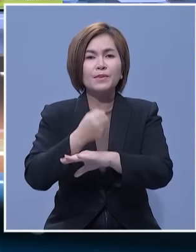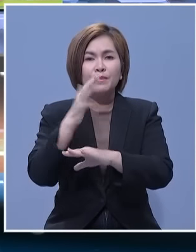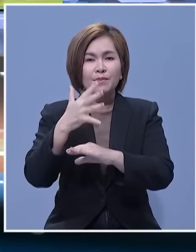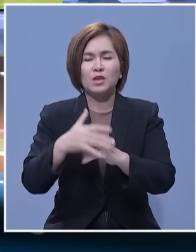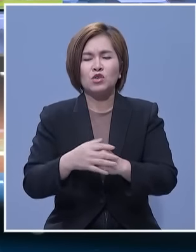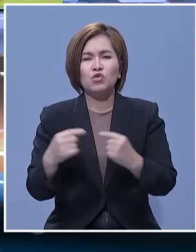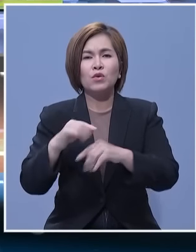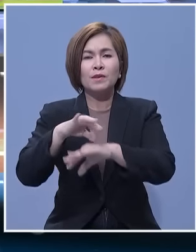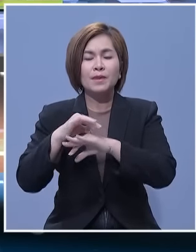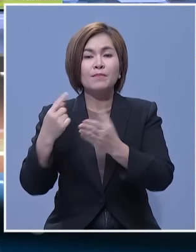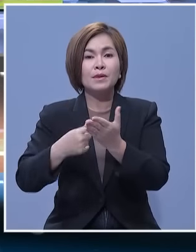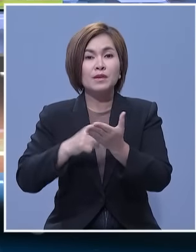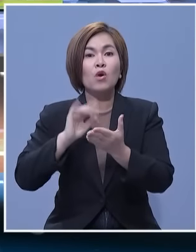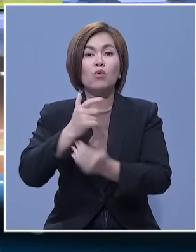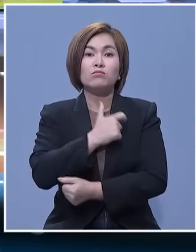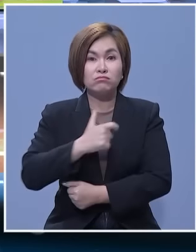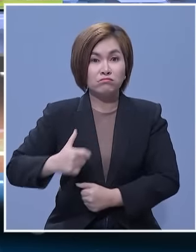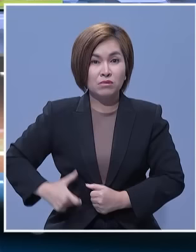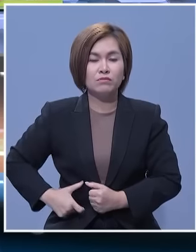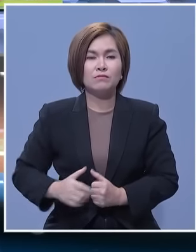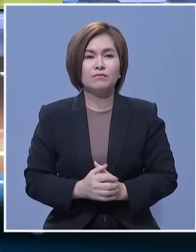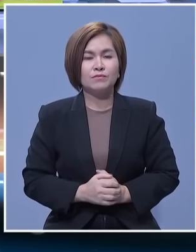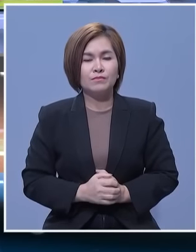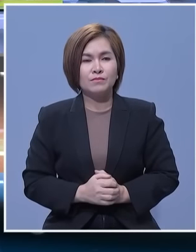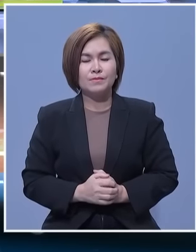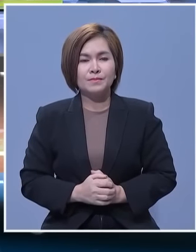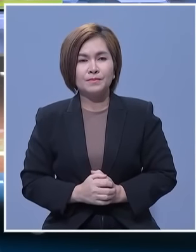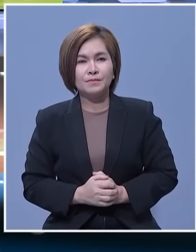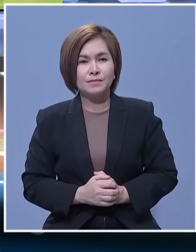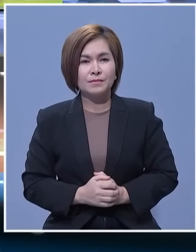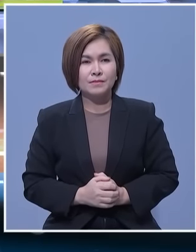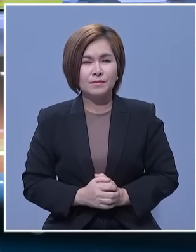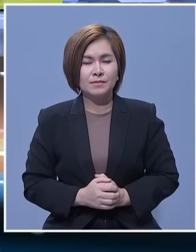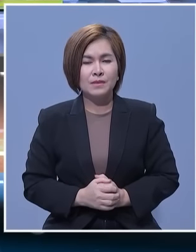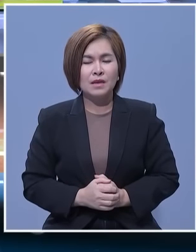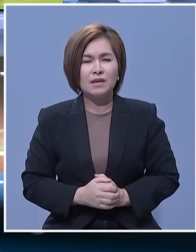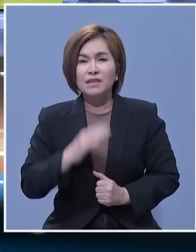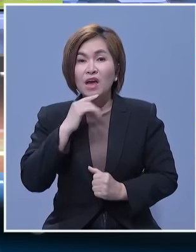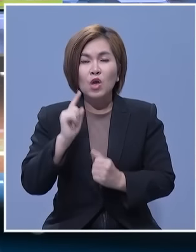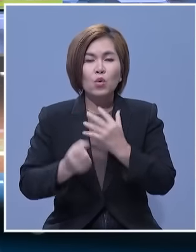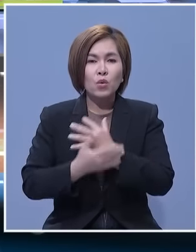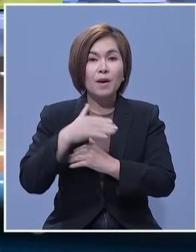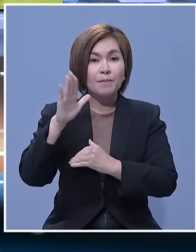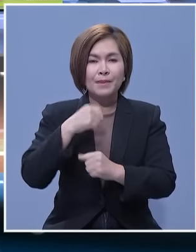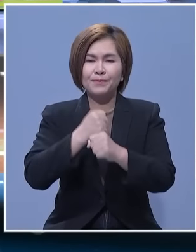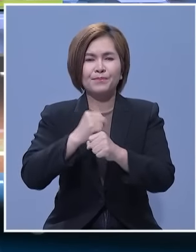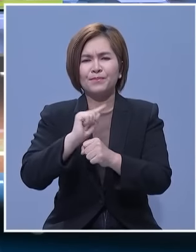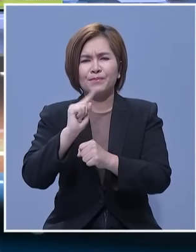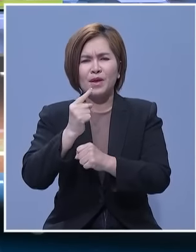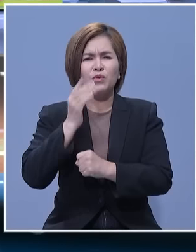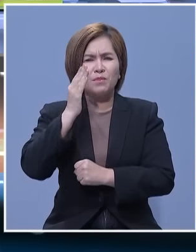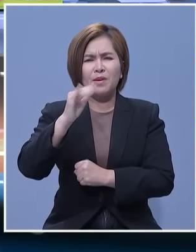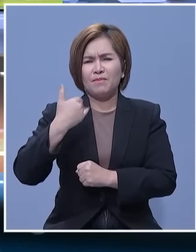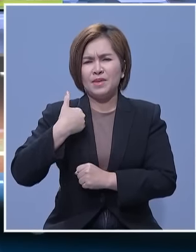องคมนตรีแต่ถ้ามีเหตุการณ์อะไรเกิดขึ้นที่ท่านต้องกลับมาก็ไม่แน่เหมือนกันนะฮะก็มีก็มี